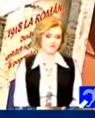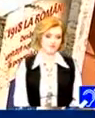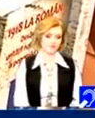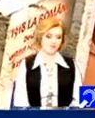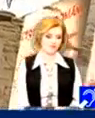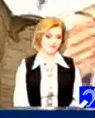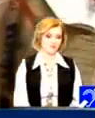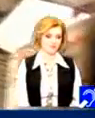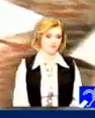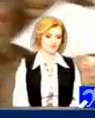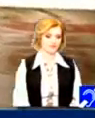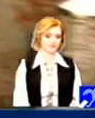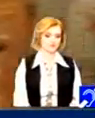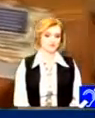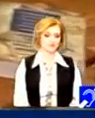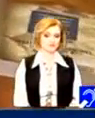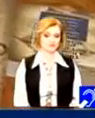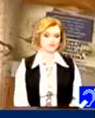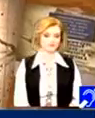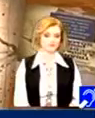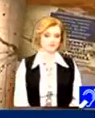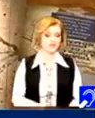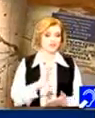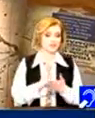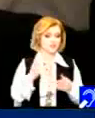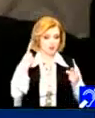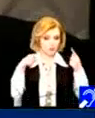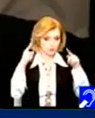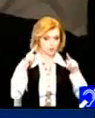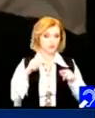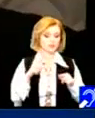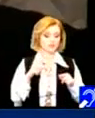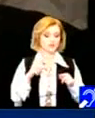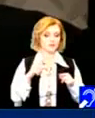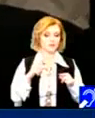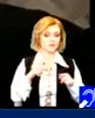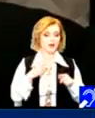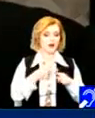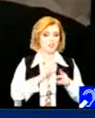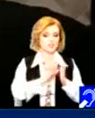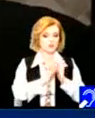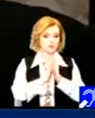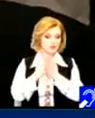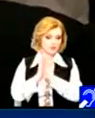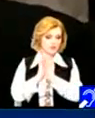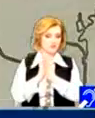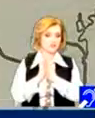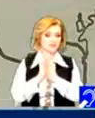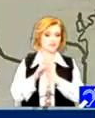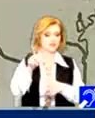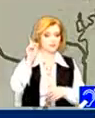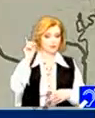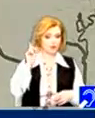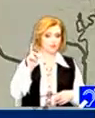din istoriografia neamului nostru. Sunt autori și din perioada interbelică, sunt autori și din